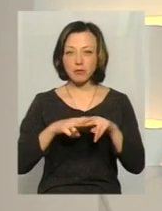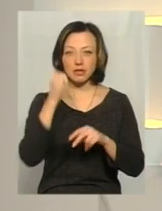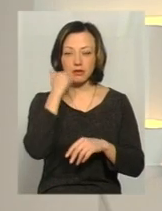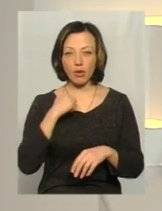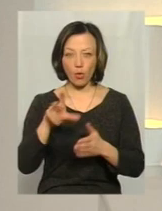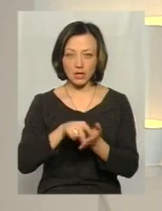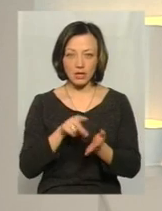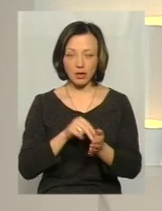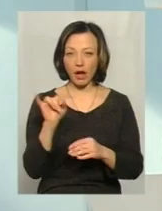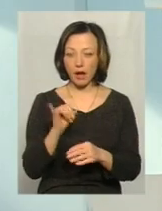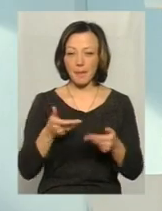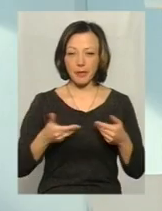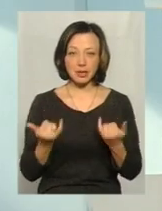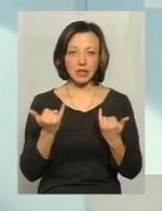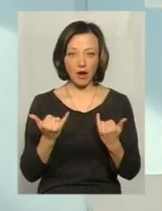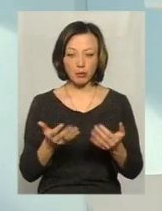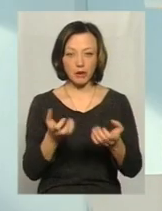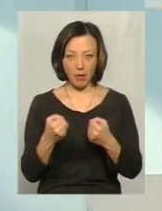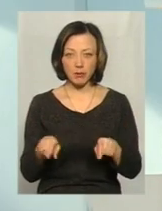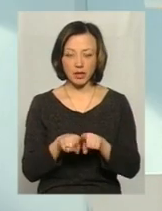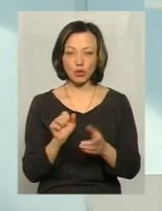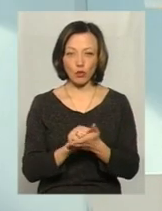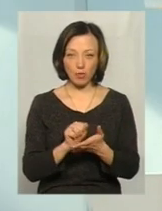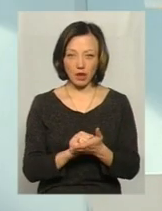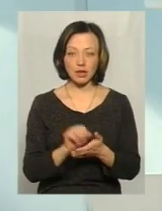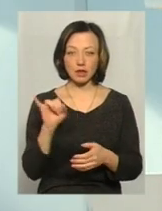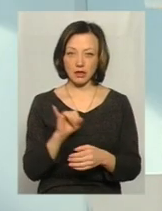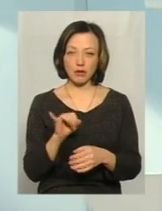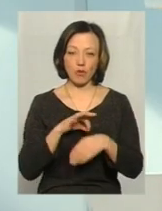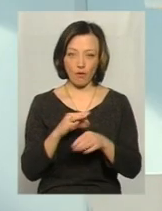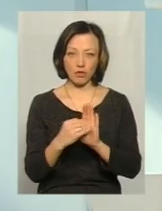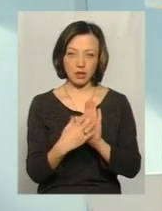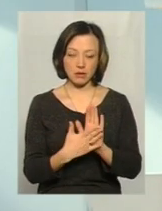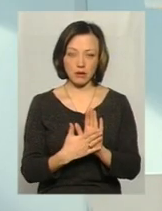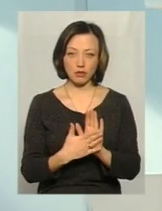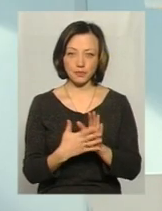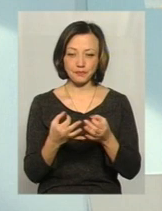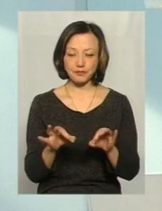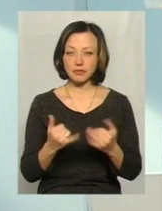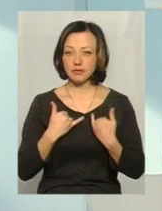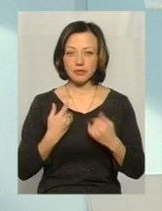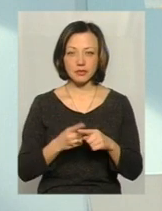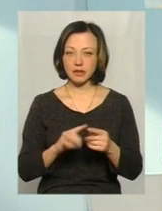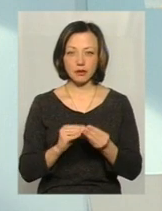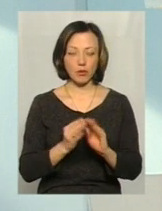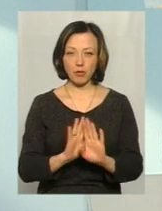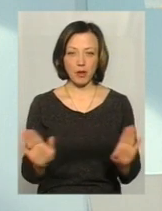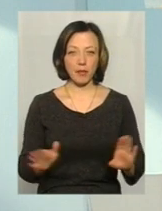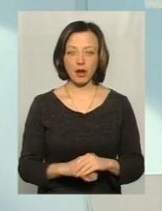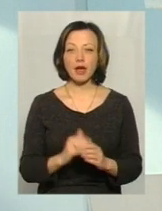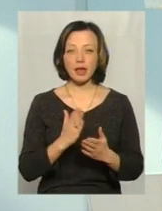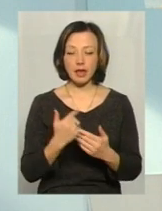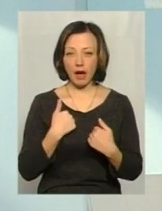зразка. І ми наразі приймаємо такі документи і проводимо реєстрацію. Тобто для нас це не є проблема.